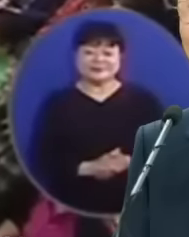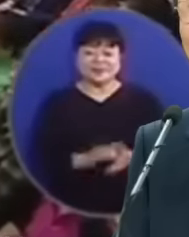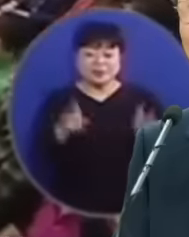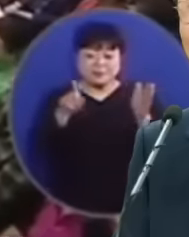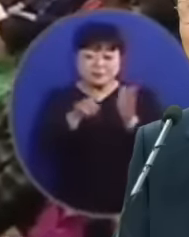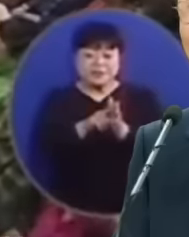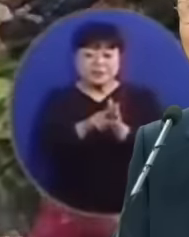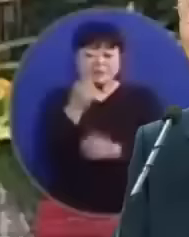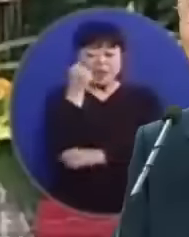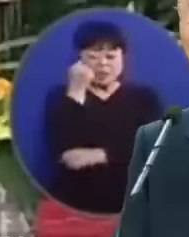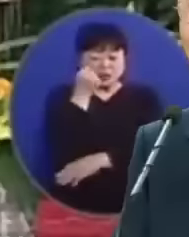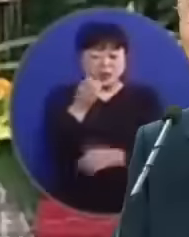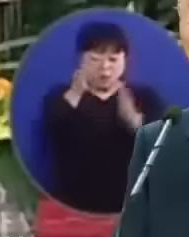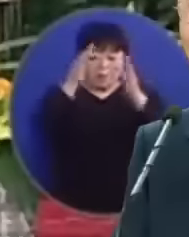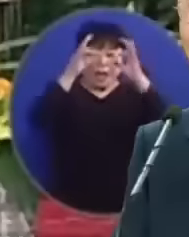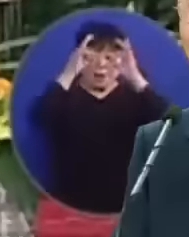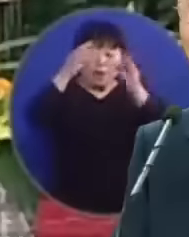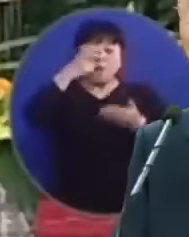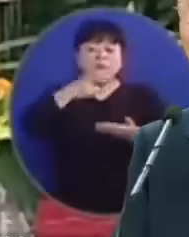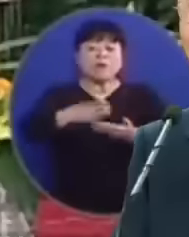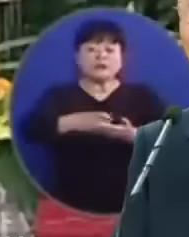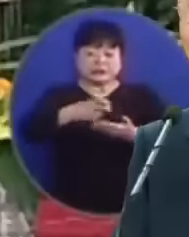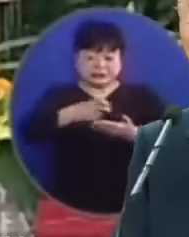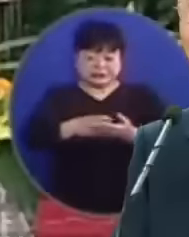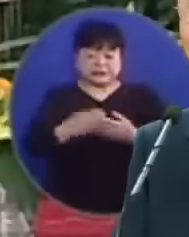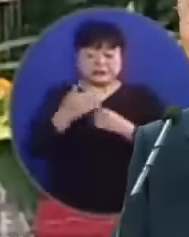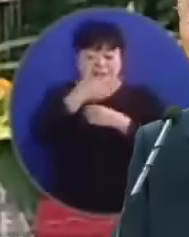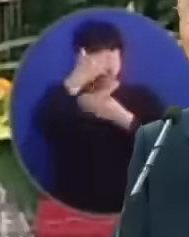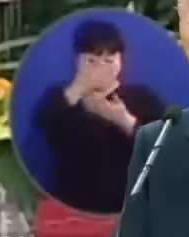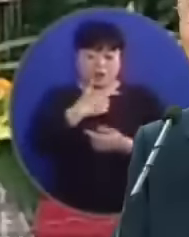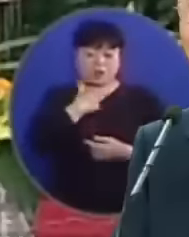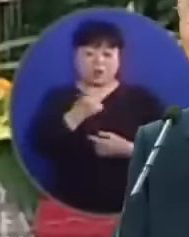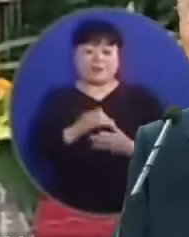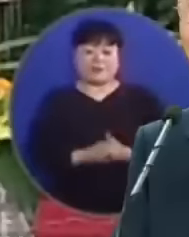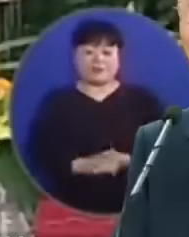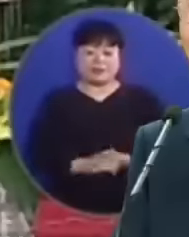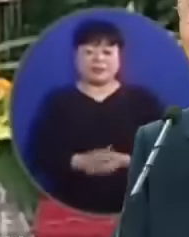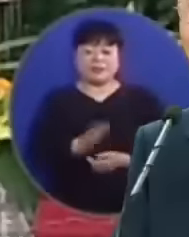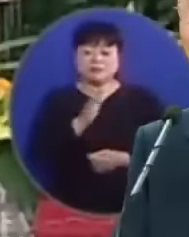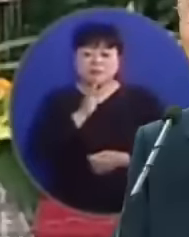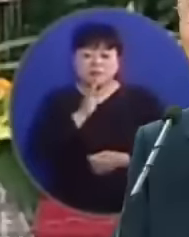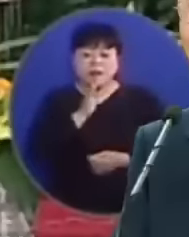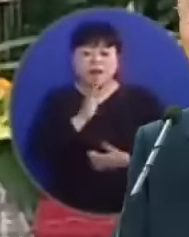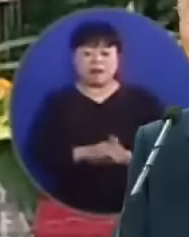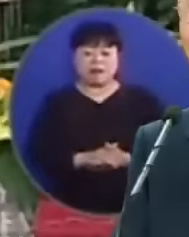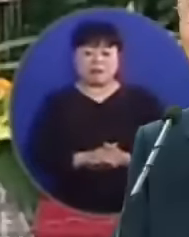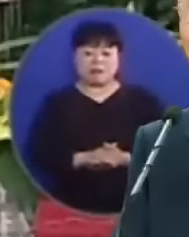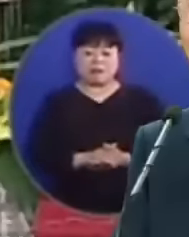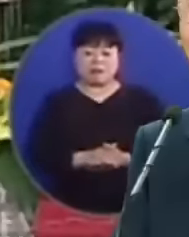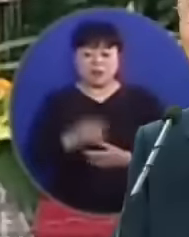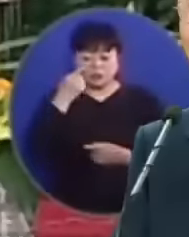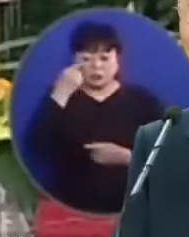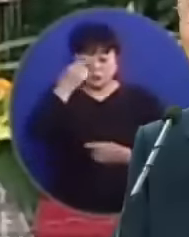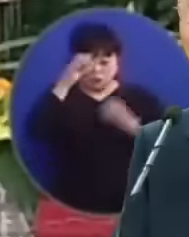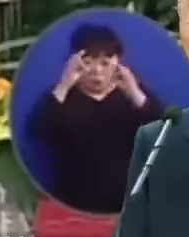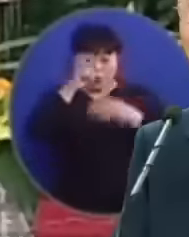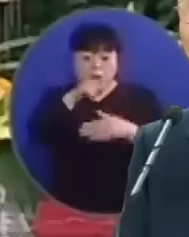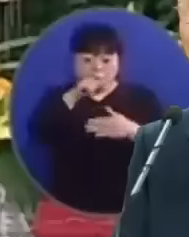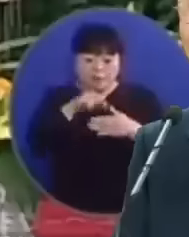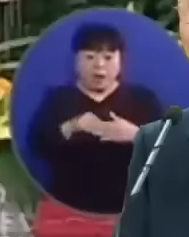믿음의 근원인 바라봄의 법칙이란 제목으로 은혜를 나누고자 합니다. 실제로 육안으로 바라보던